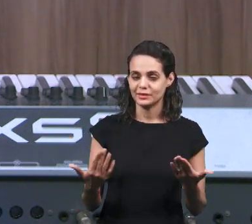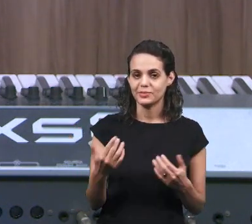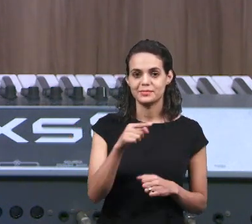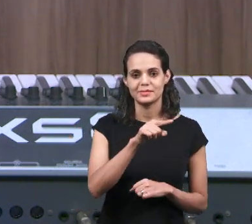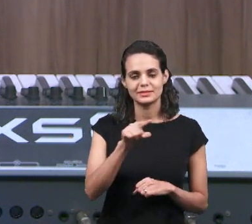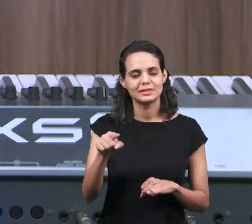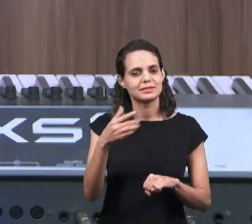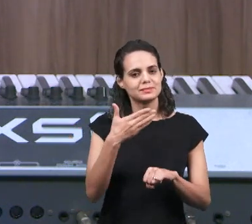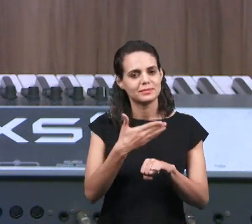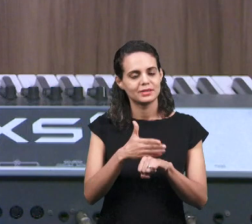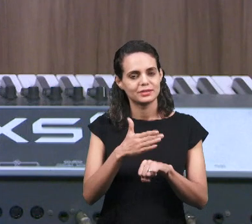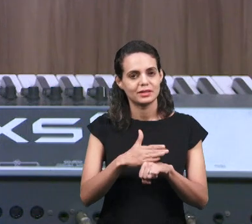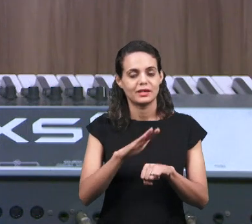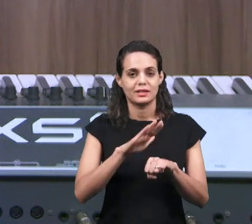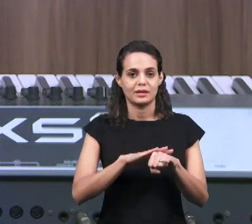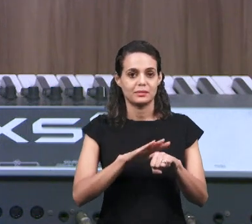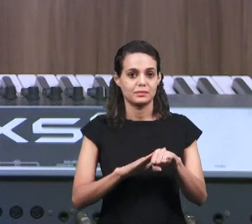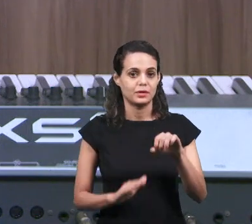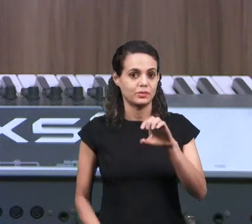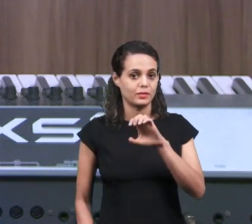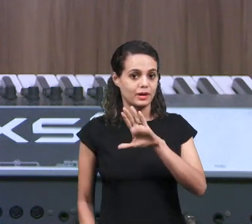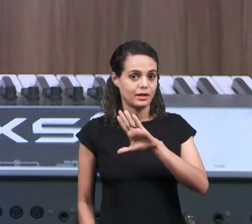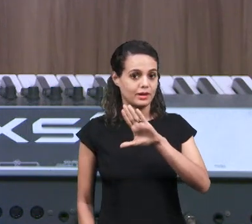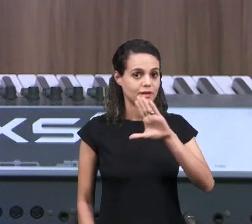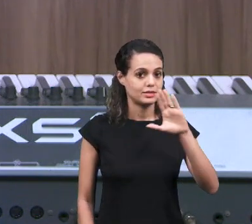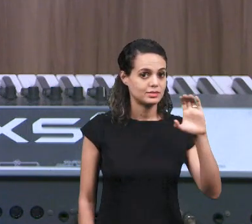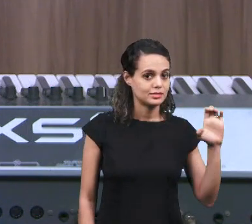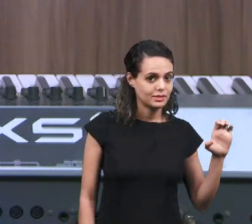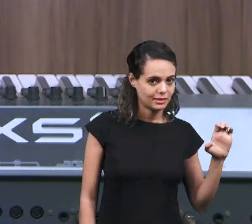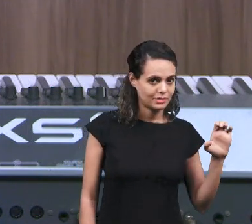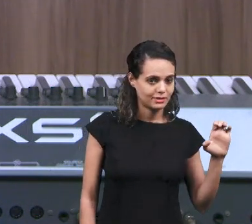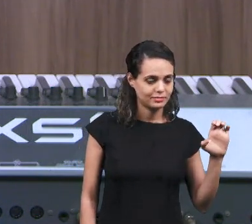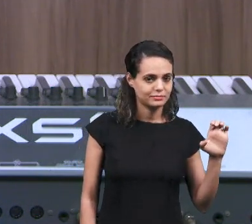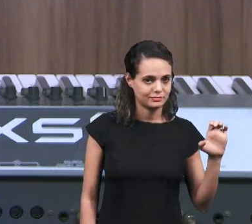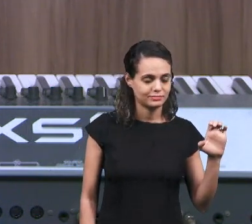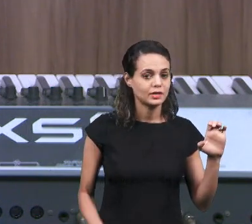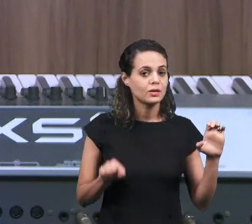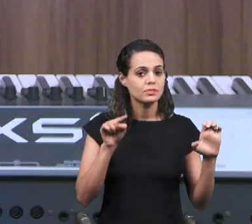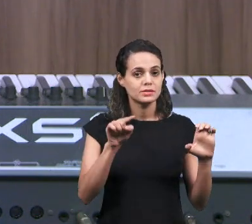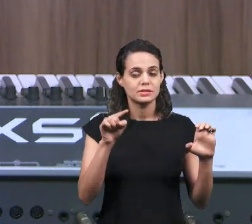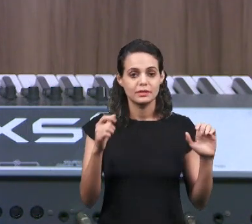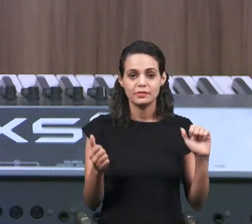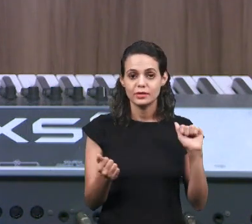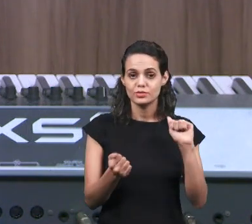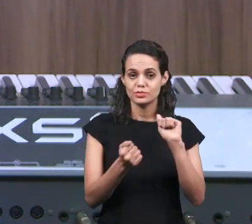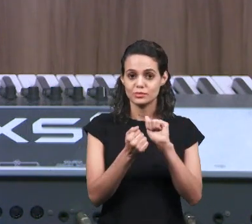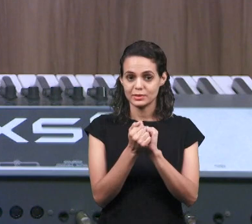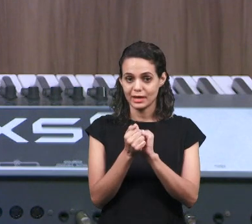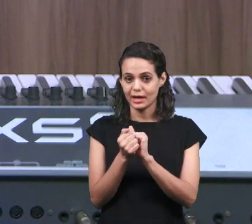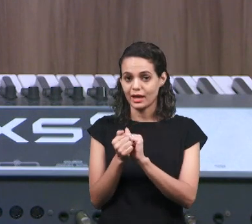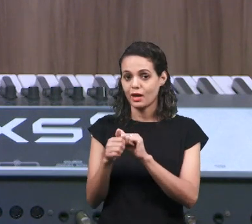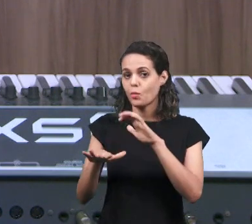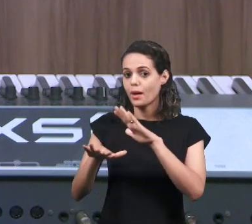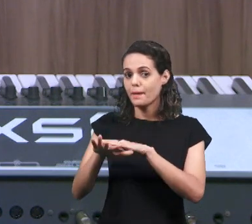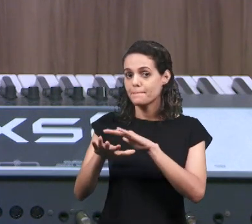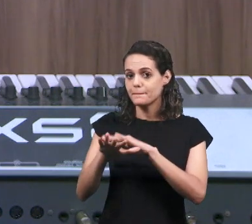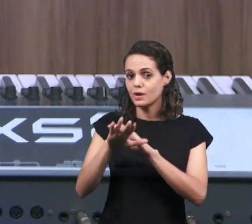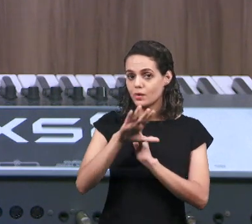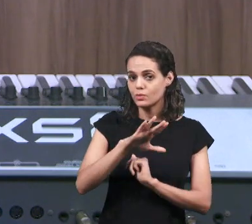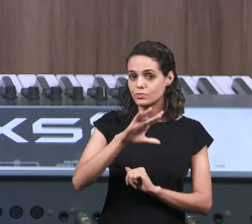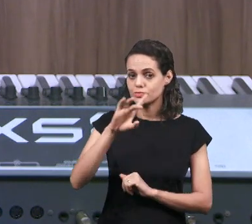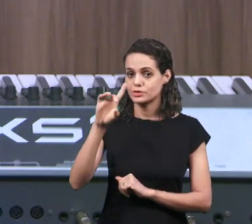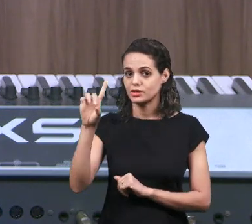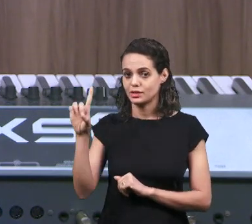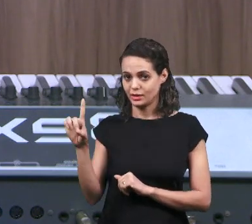Quand on va entraîner la main gauche, on va faire les bas. Vous allez mettre ensemble avec la main droite. Et on va pouvoir